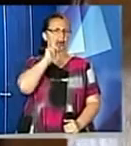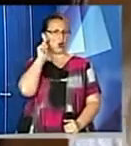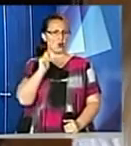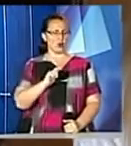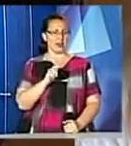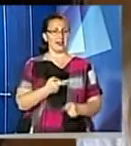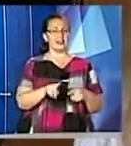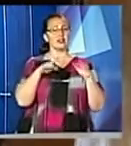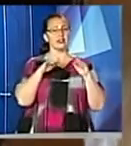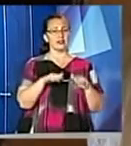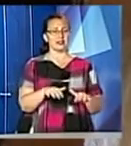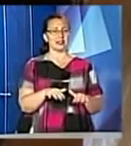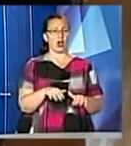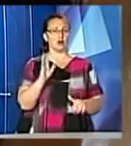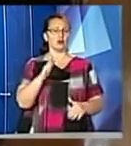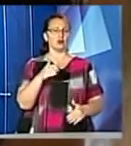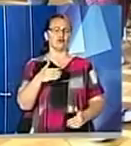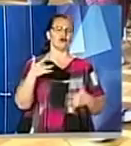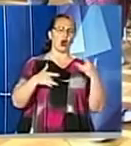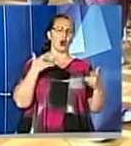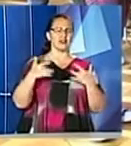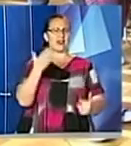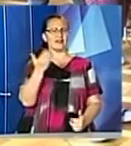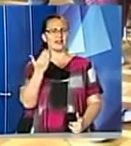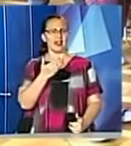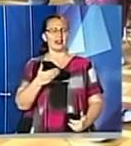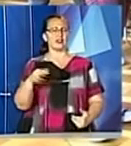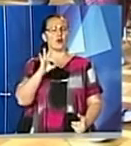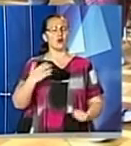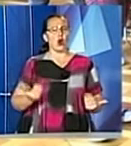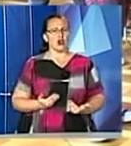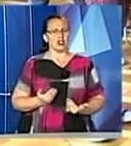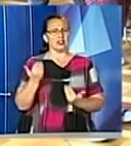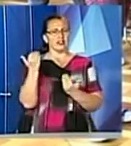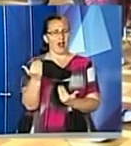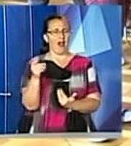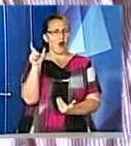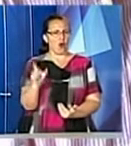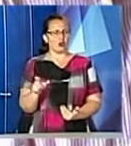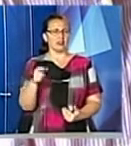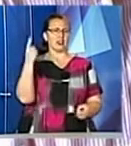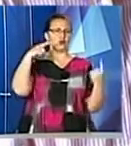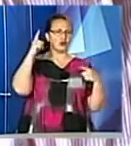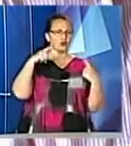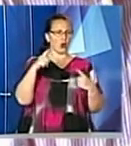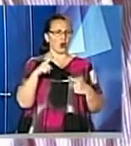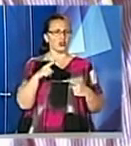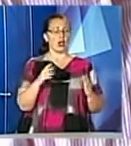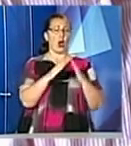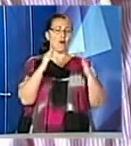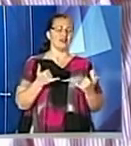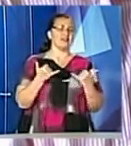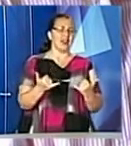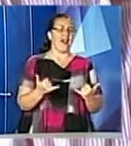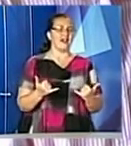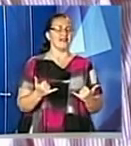На «Людкевич-фесті» будуть концерти, лекції про життя класика та його творчість, вишколи, екскурсії частиною будинку Людкевича, події для